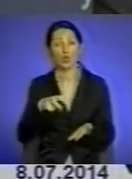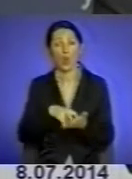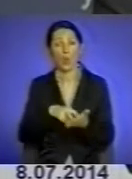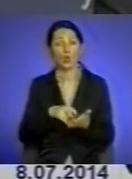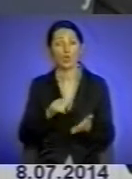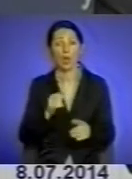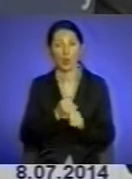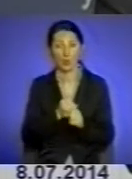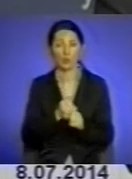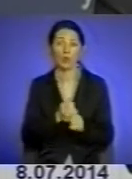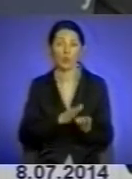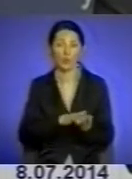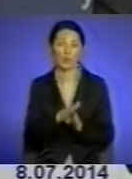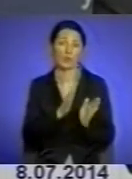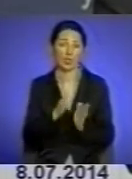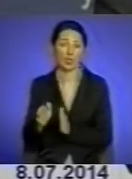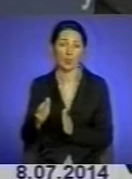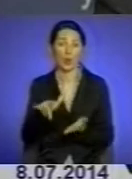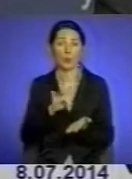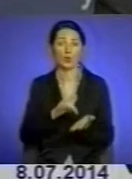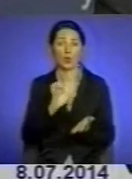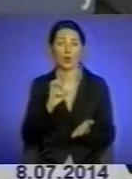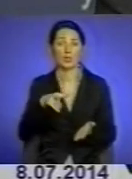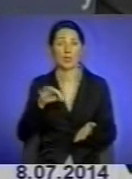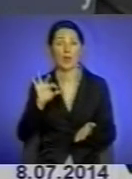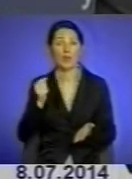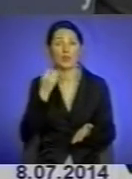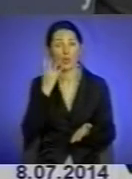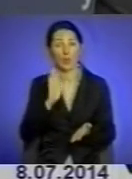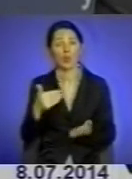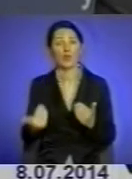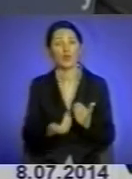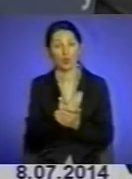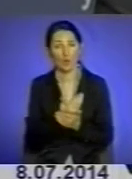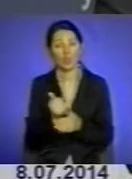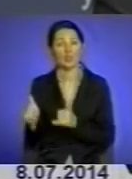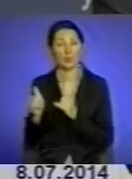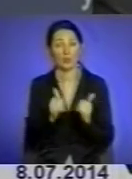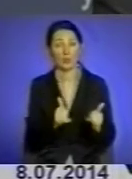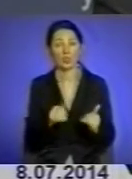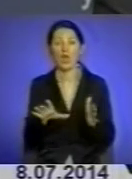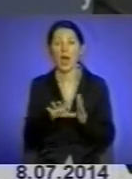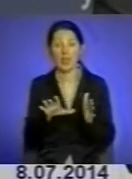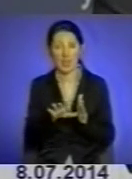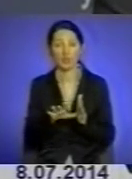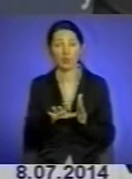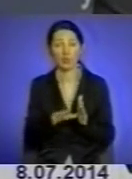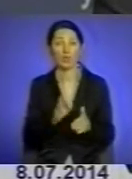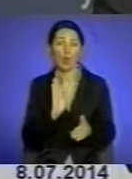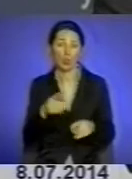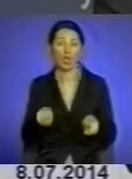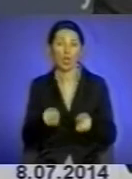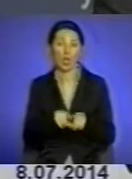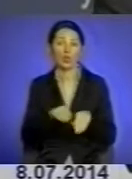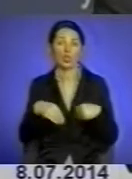Укрпошта працює в повному режимі. У місті Слов'янськ, коли буде відновлення забезпечення електроживлення, вона буде теж надавати